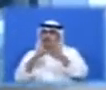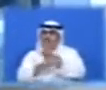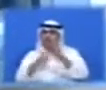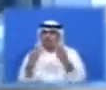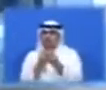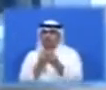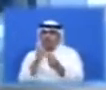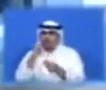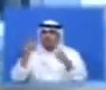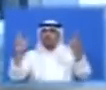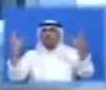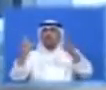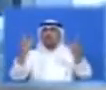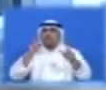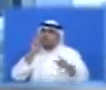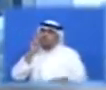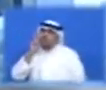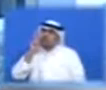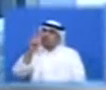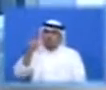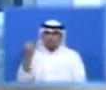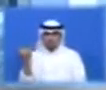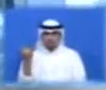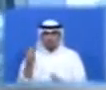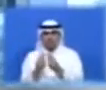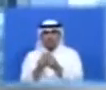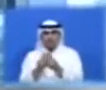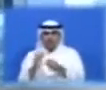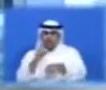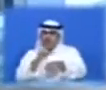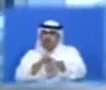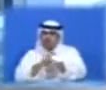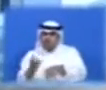فيها عدد من الأخوة الأكاديميين